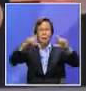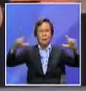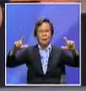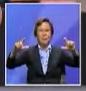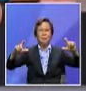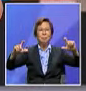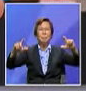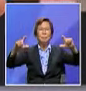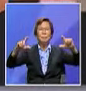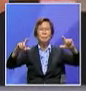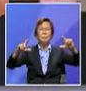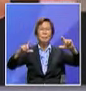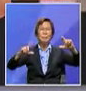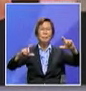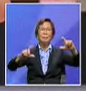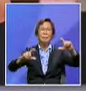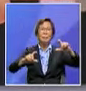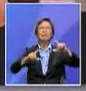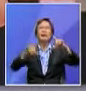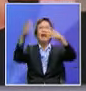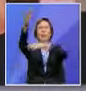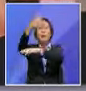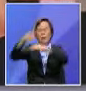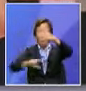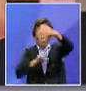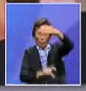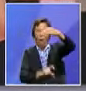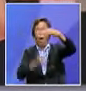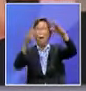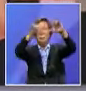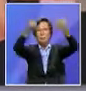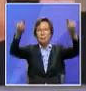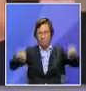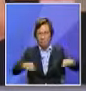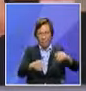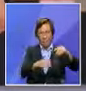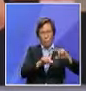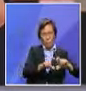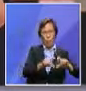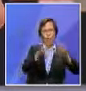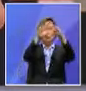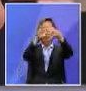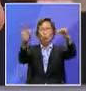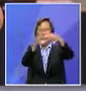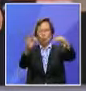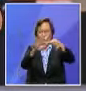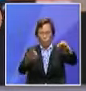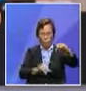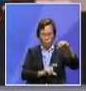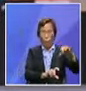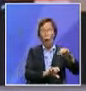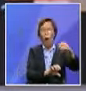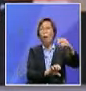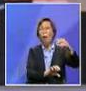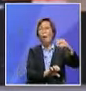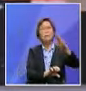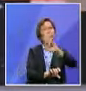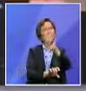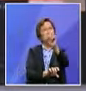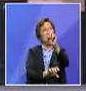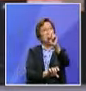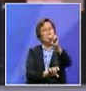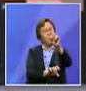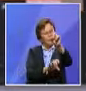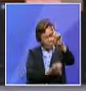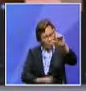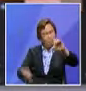banner, bendera itu diletak kat bawah. Sini ada macam-macam tulisan. Bendera itu diletak di bawah, tak boleh. Bendera mesti di